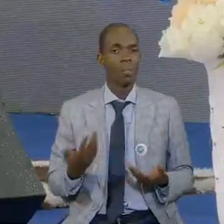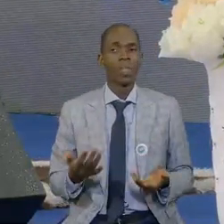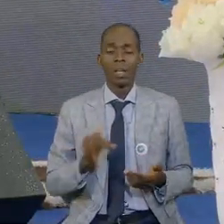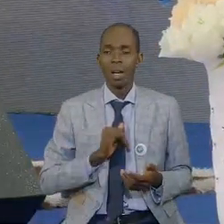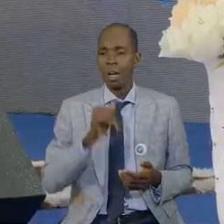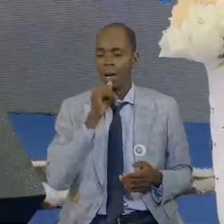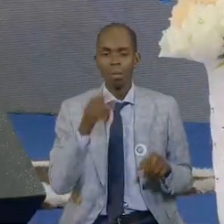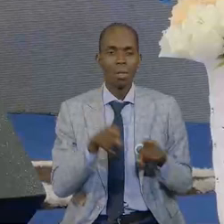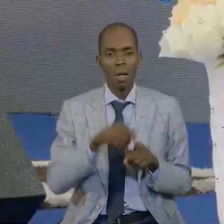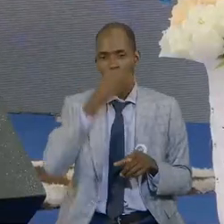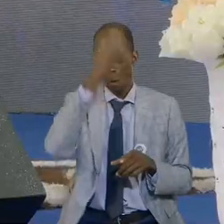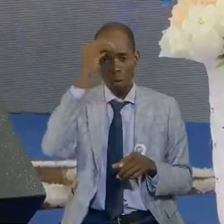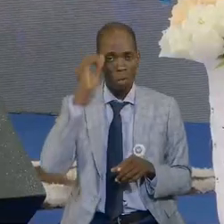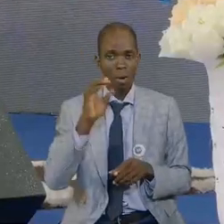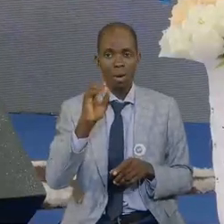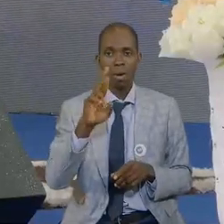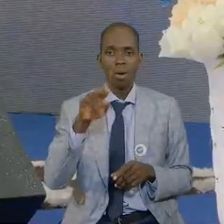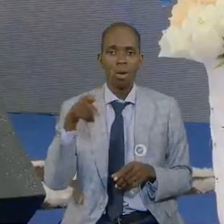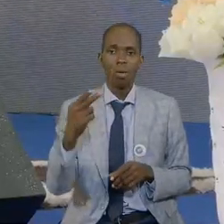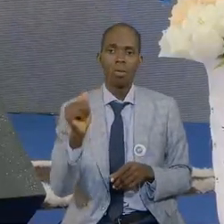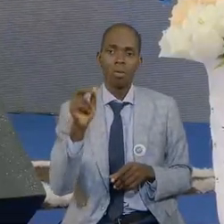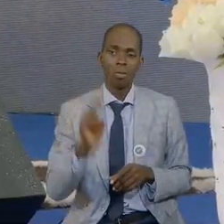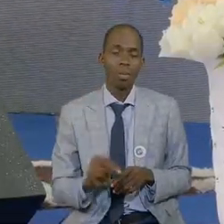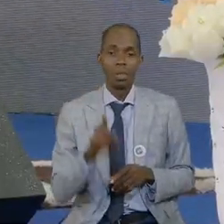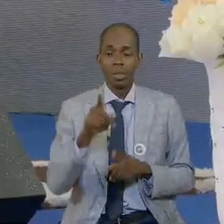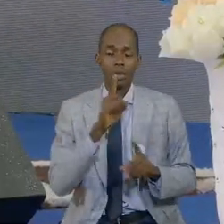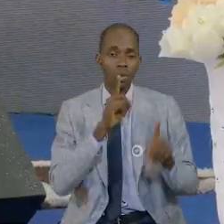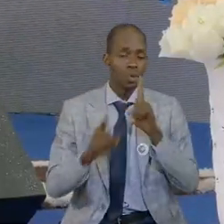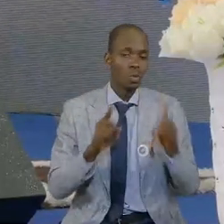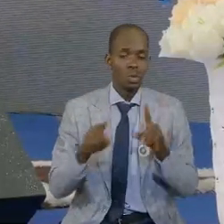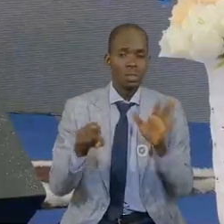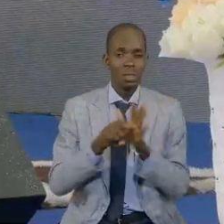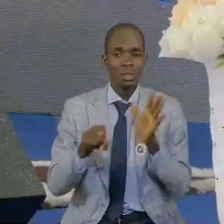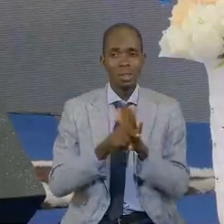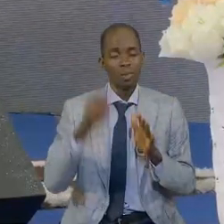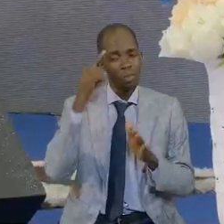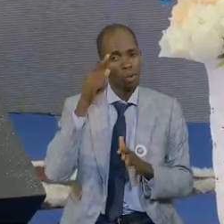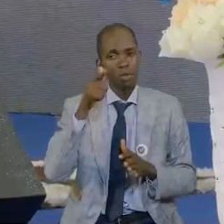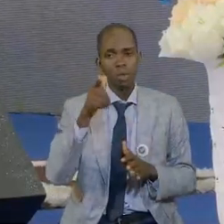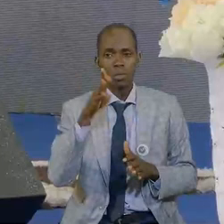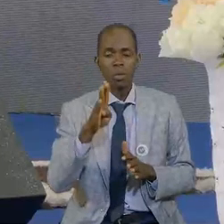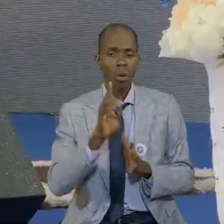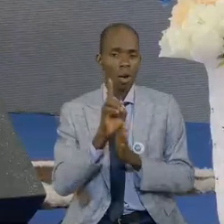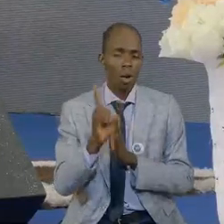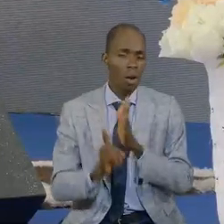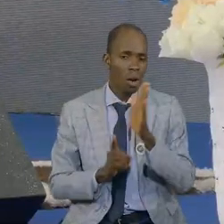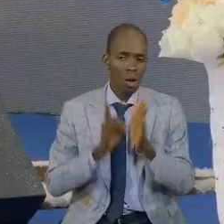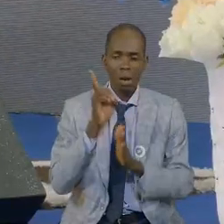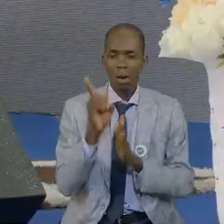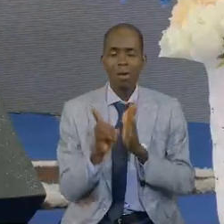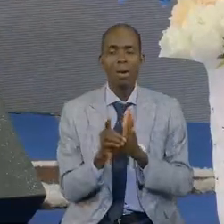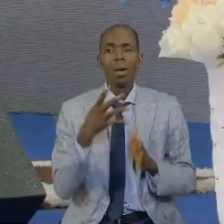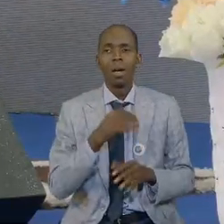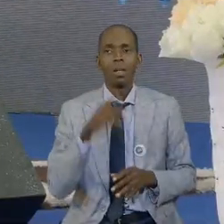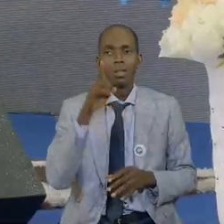comme un orphelin. Tell yourself that for 24 hours or for your waking hours, and your dreams